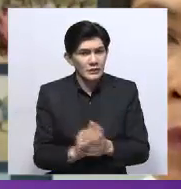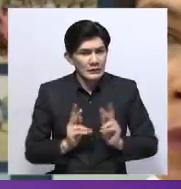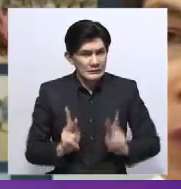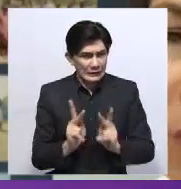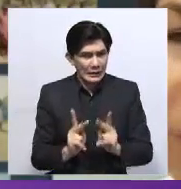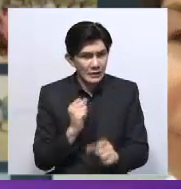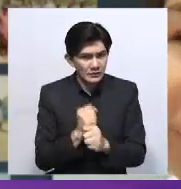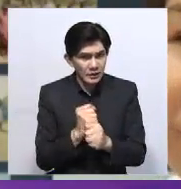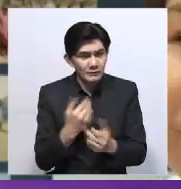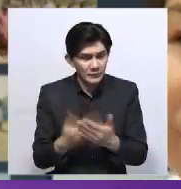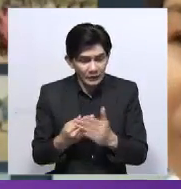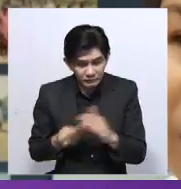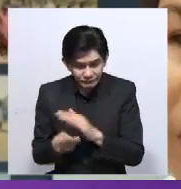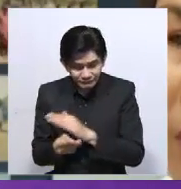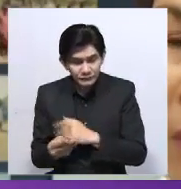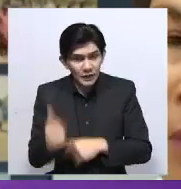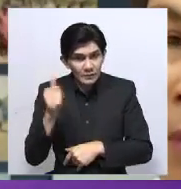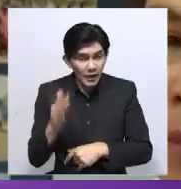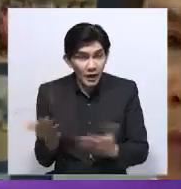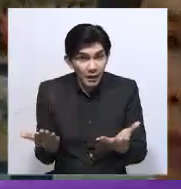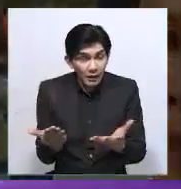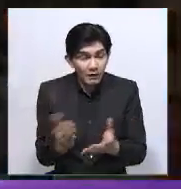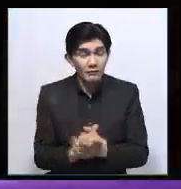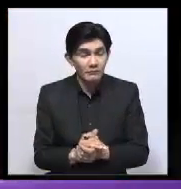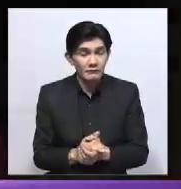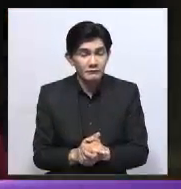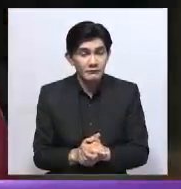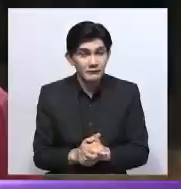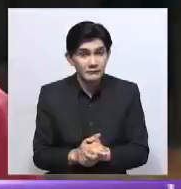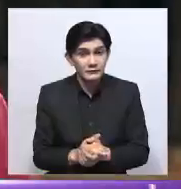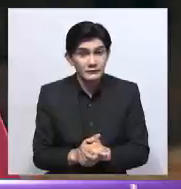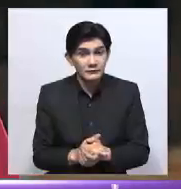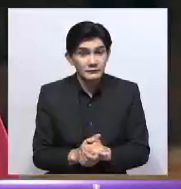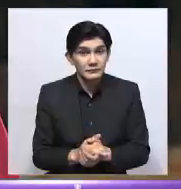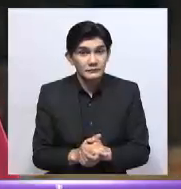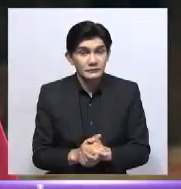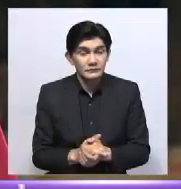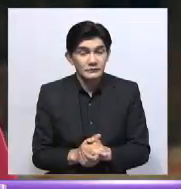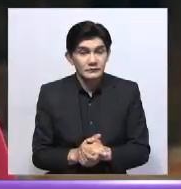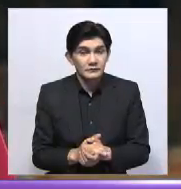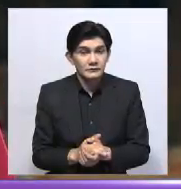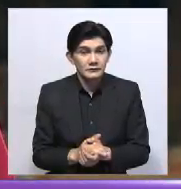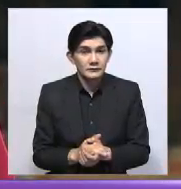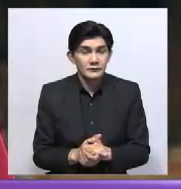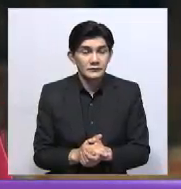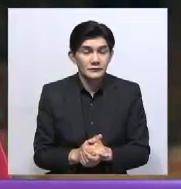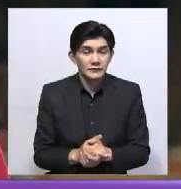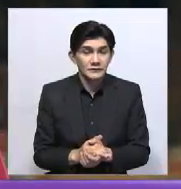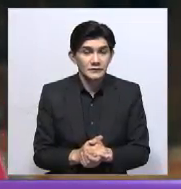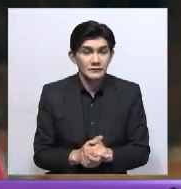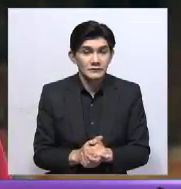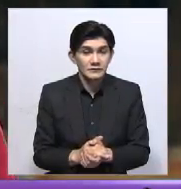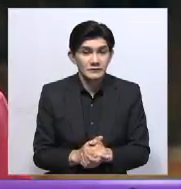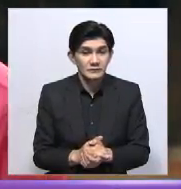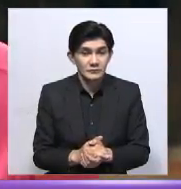าไปเอาเงินไปซื้อสิทธิ์หรือไม่ใช่ไหมครับ แล้วสถานการณ์หมู่บ้านปัจจุบันนี้เป็น